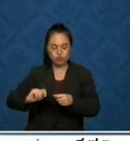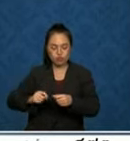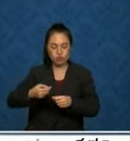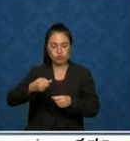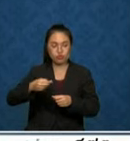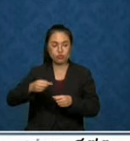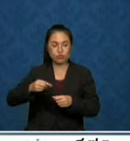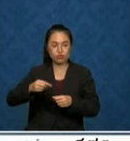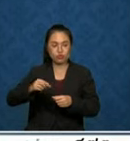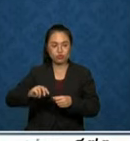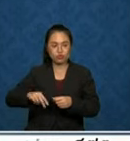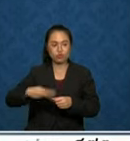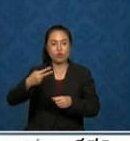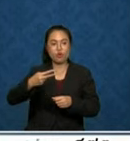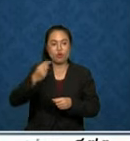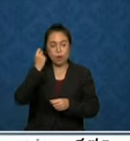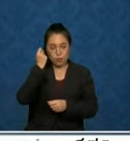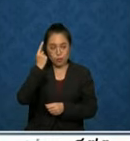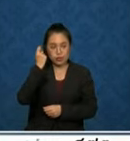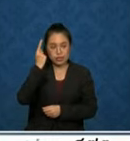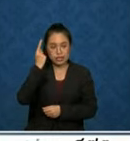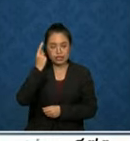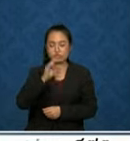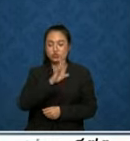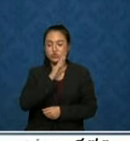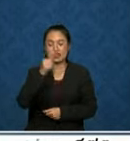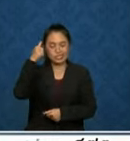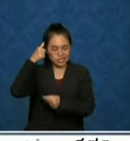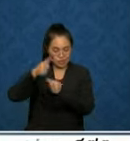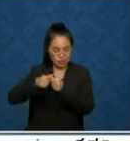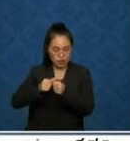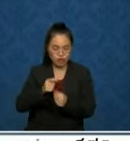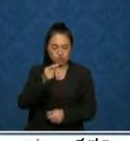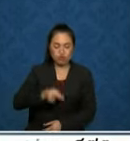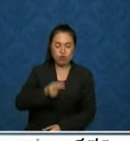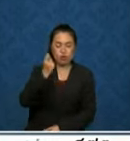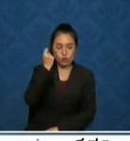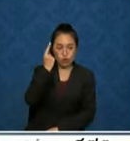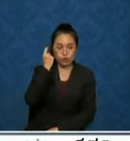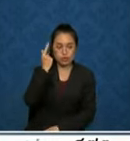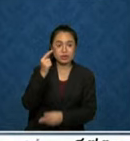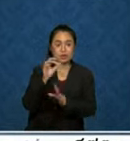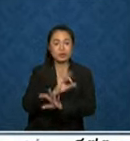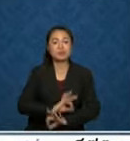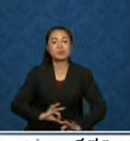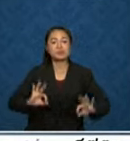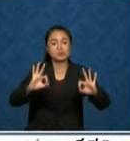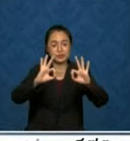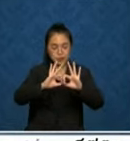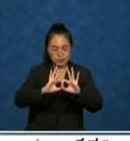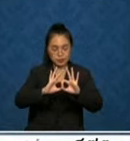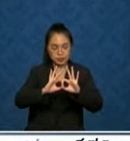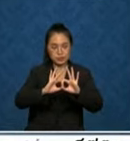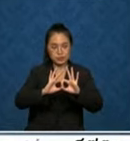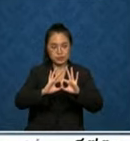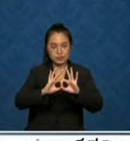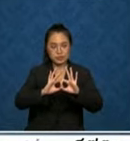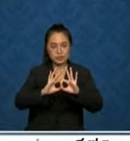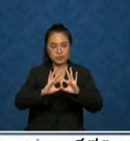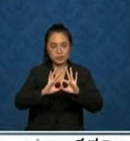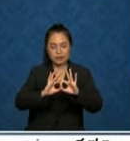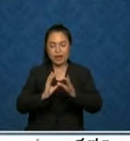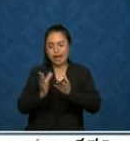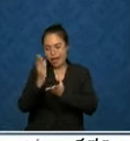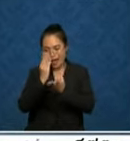คะก็คือเรื่องของการทำความเข้าใจเมื่อจดจำได้แล้วก็ต้องมีความเข้าใจในความสำคัญของมันสามารถเชื่อมโยงความสัมพันธ์ของสิ่ง